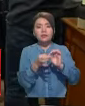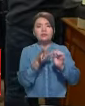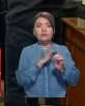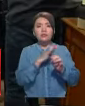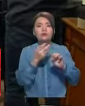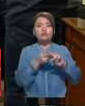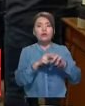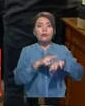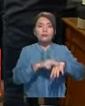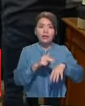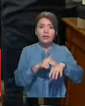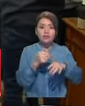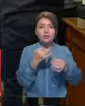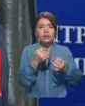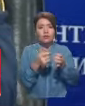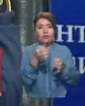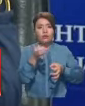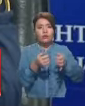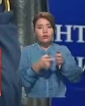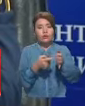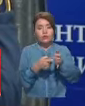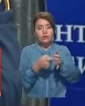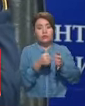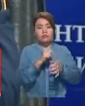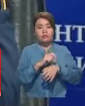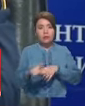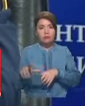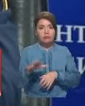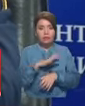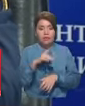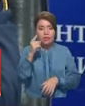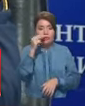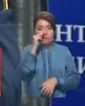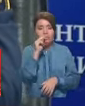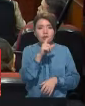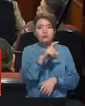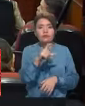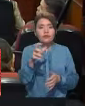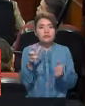у полиции ведется досудебное расследование, однако подозреваемого в деле пока нет.